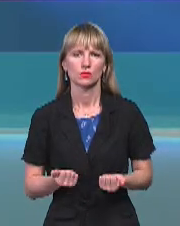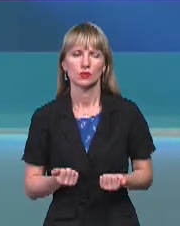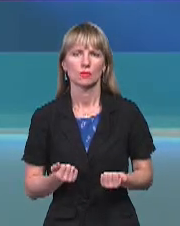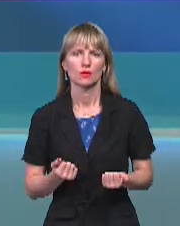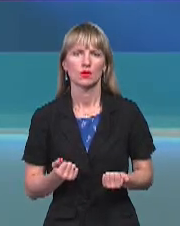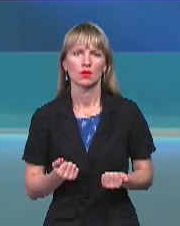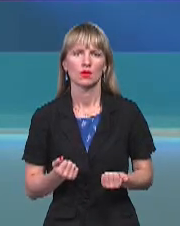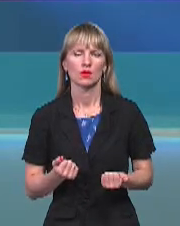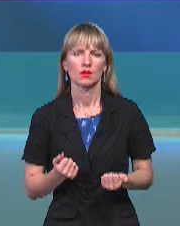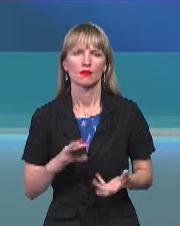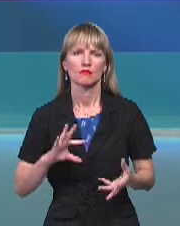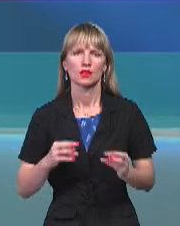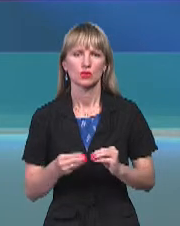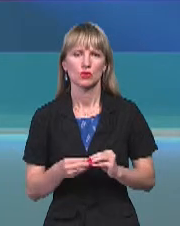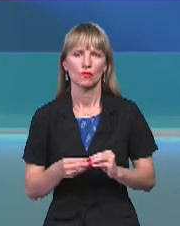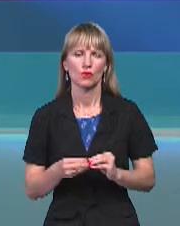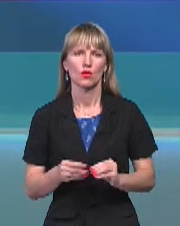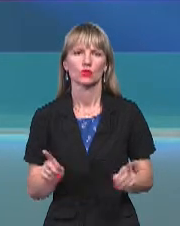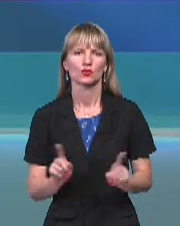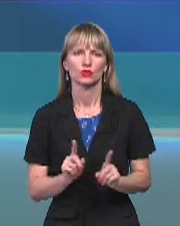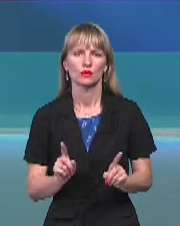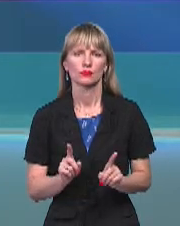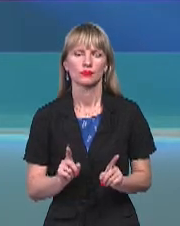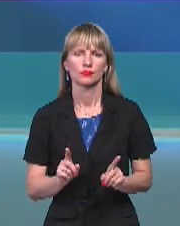до висновку, що